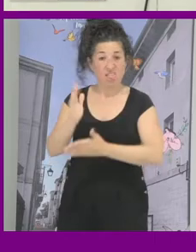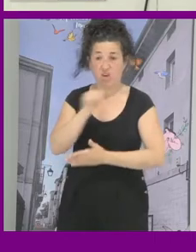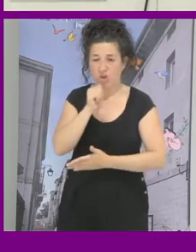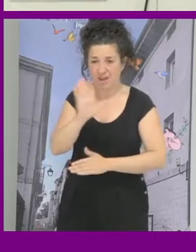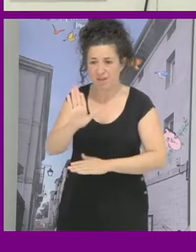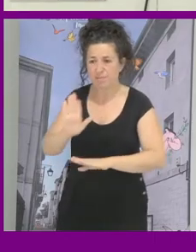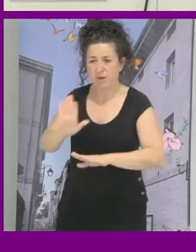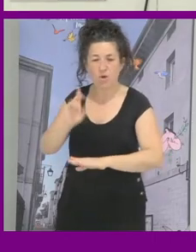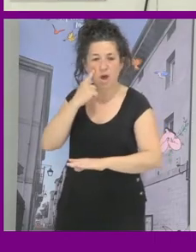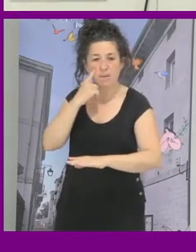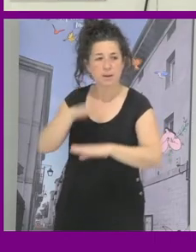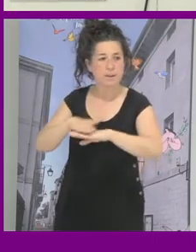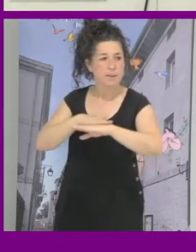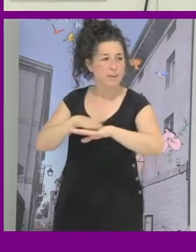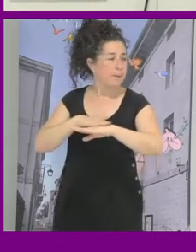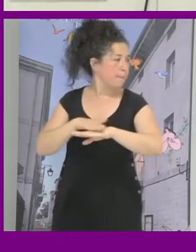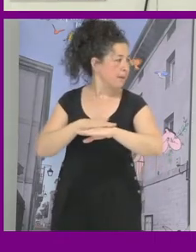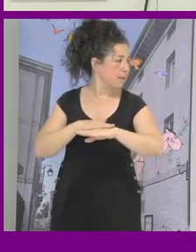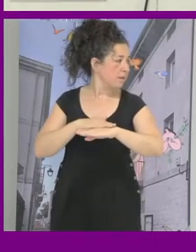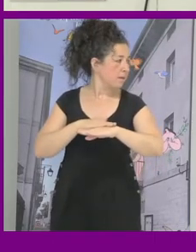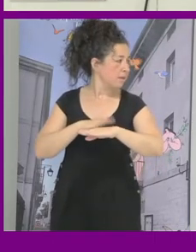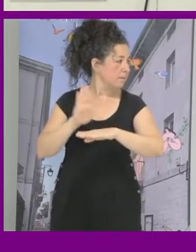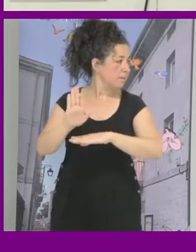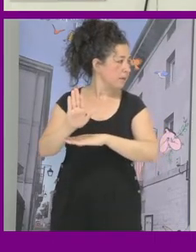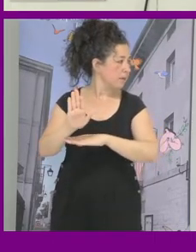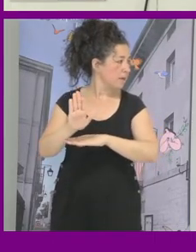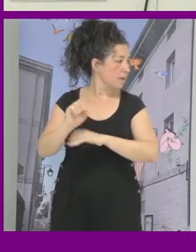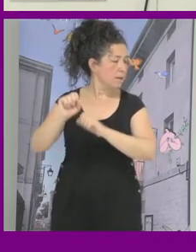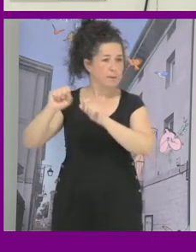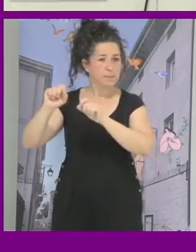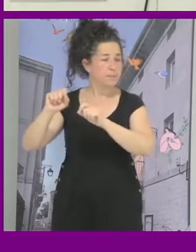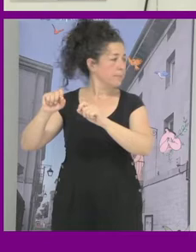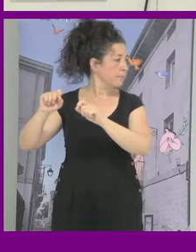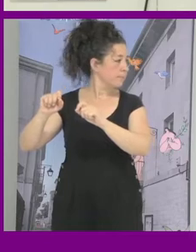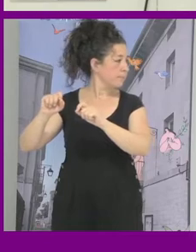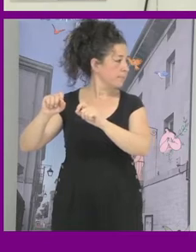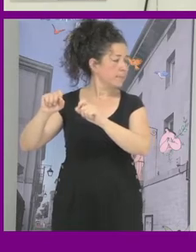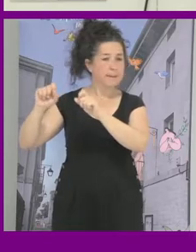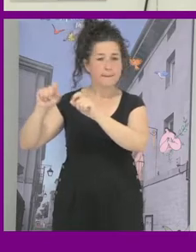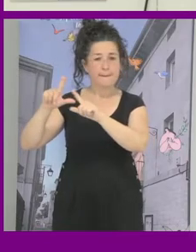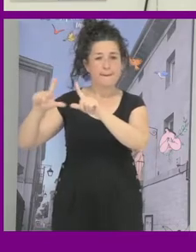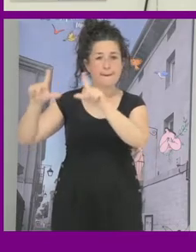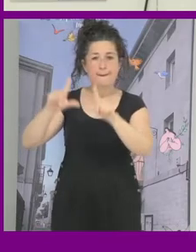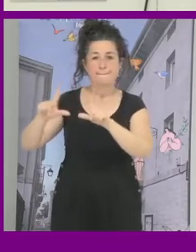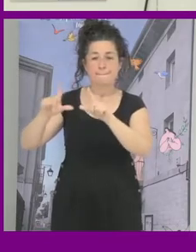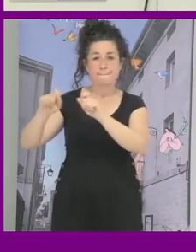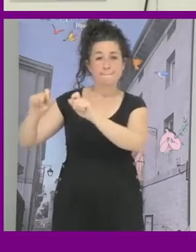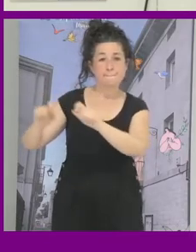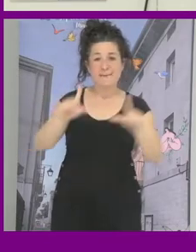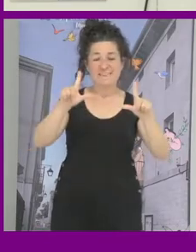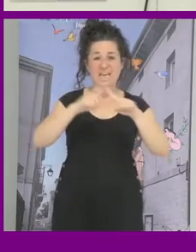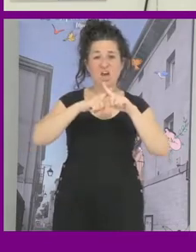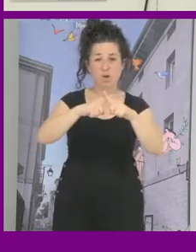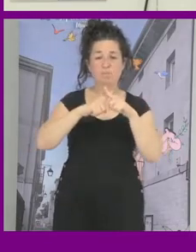nahi zinilako horre, pantalla konpartitzea utzi aldo zuzera. Ui, bai. Pantalla eta bintzat